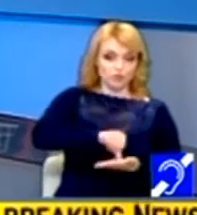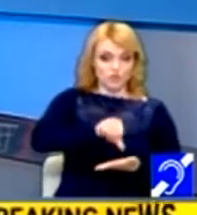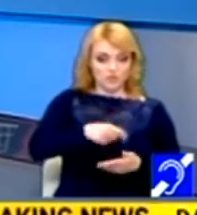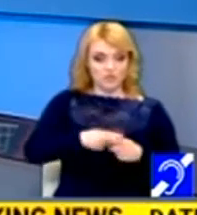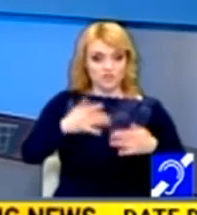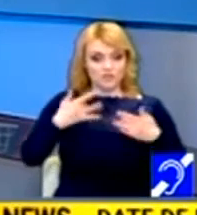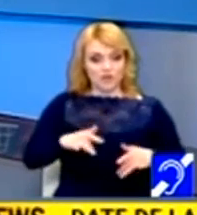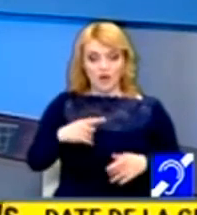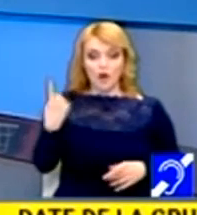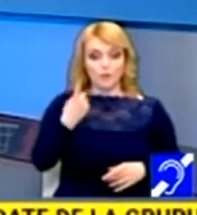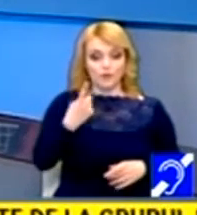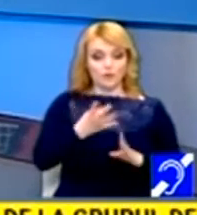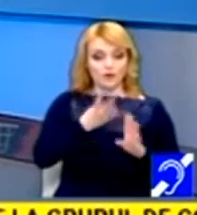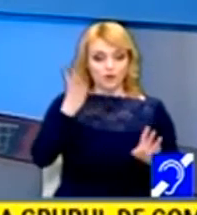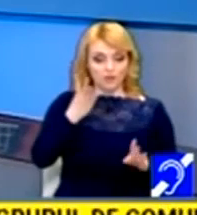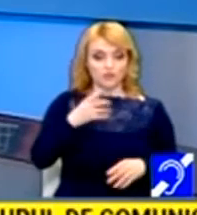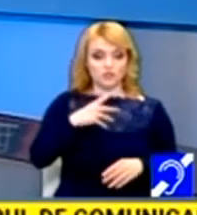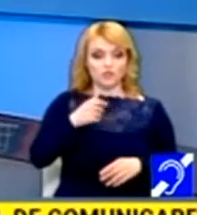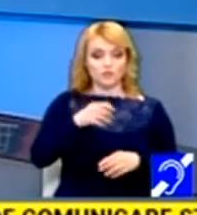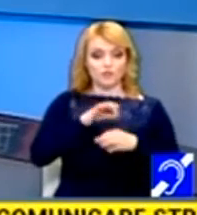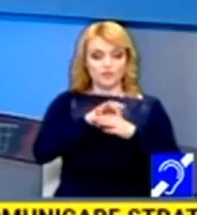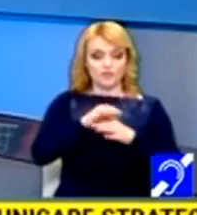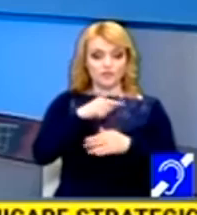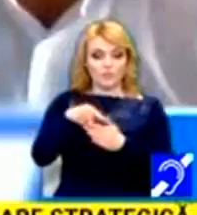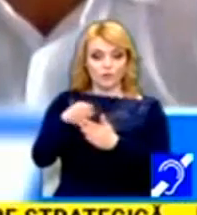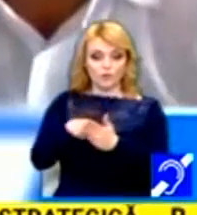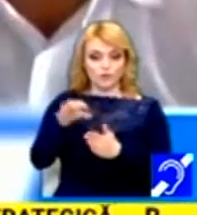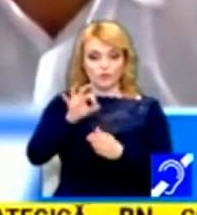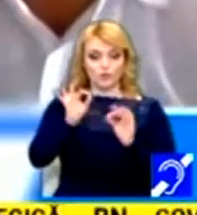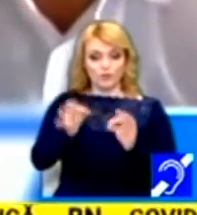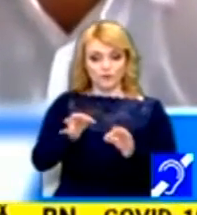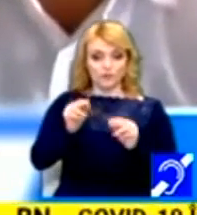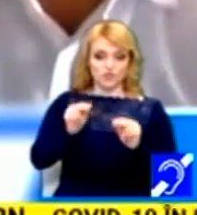trebui mai întâi să treacă un test al sincerității.